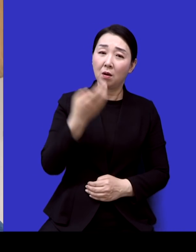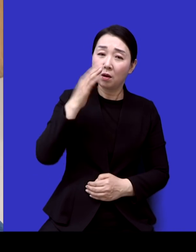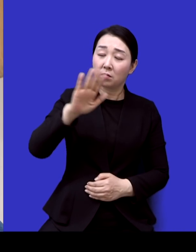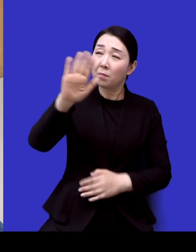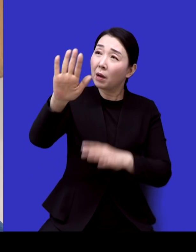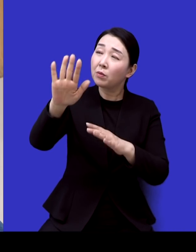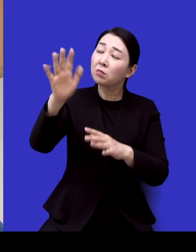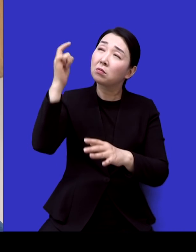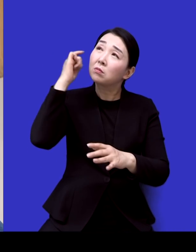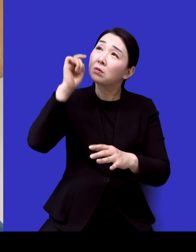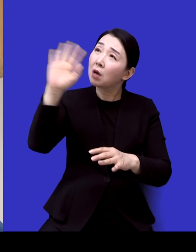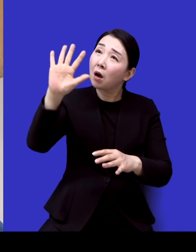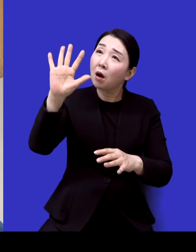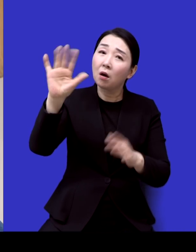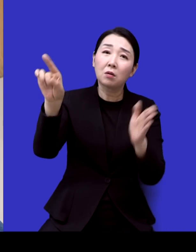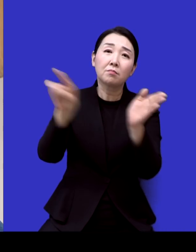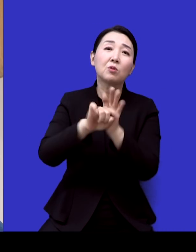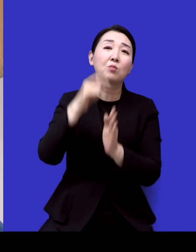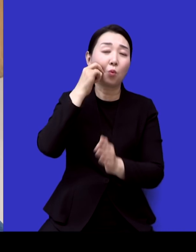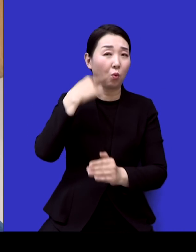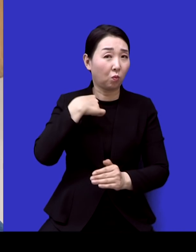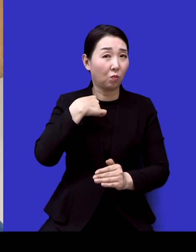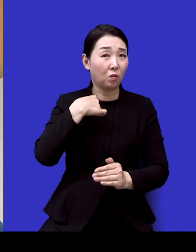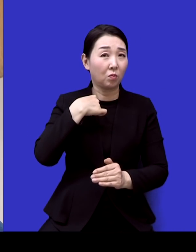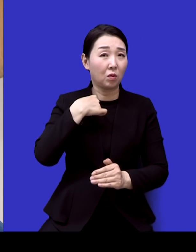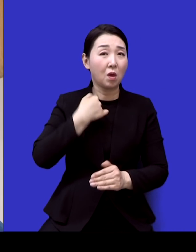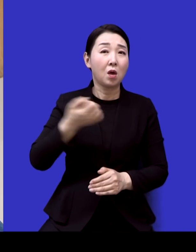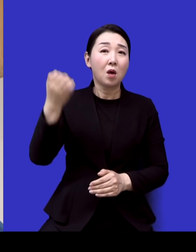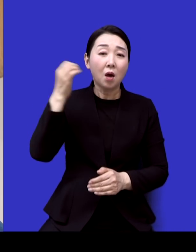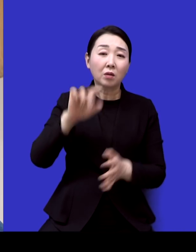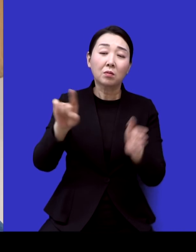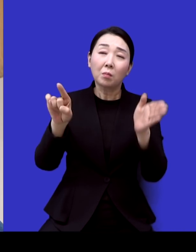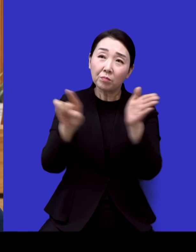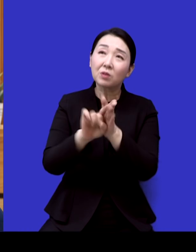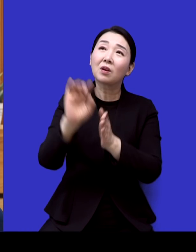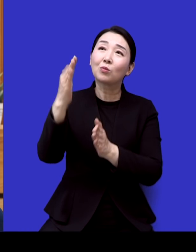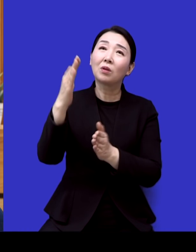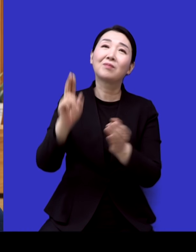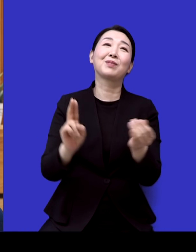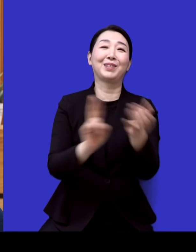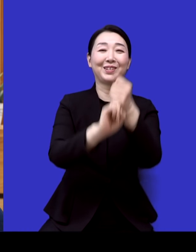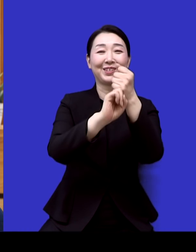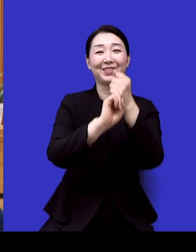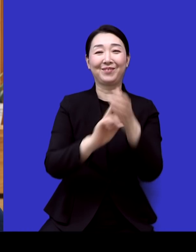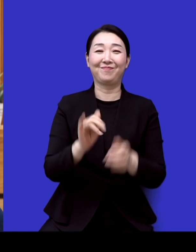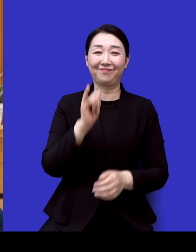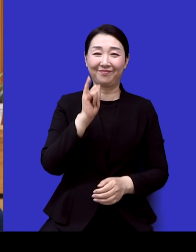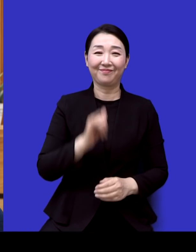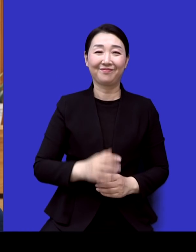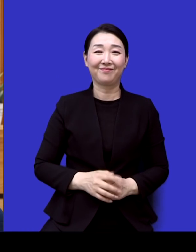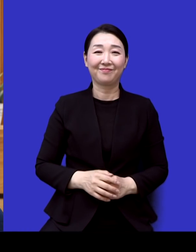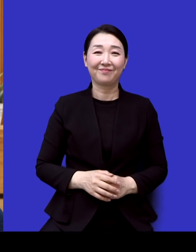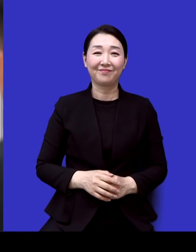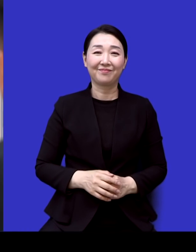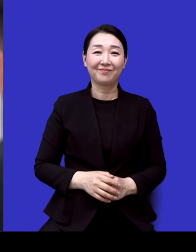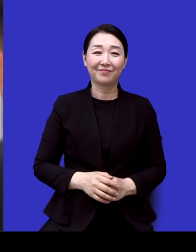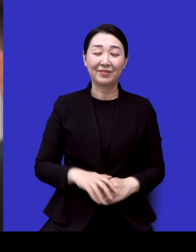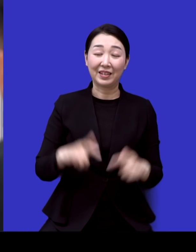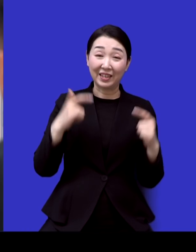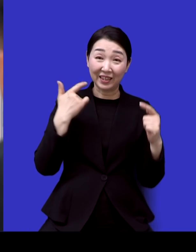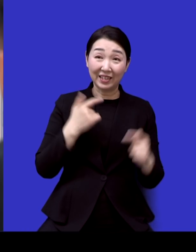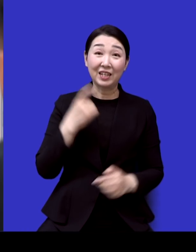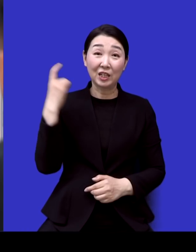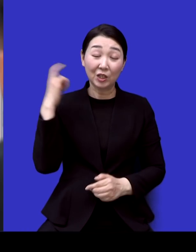만지고 듣지 않으면 믿지 못하는 사람인데 믿어진 기적이 일어나는 거죠. 그래서 항상